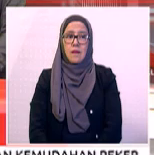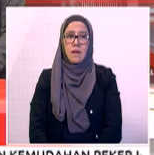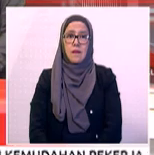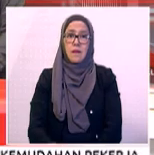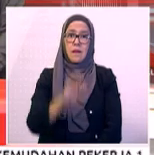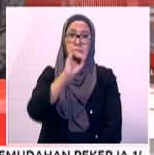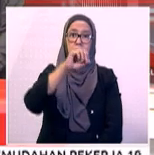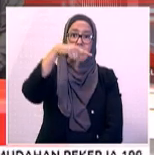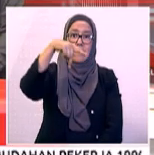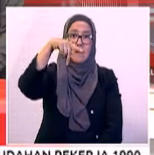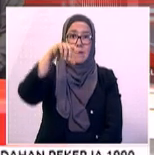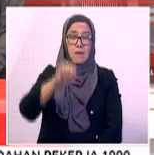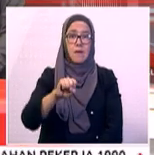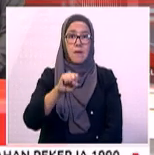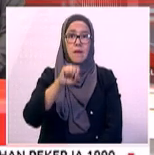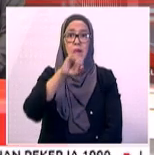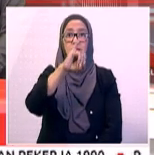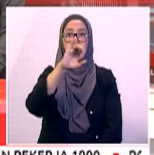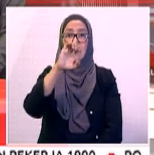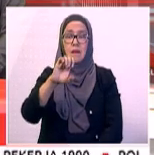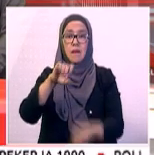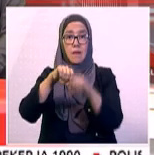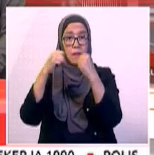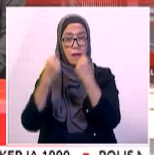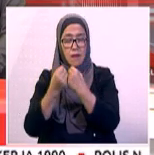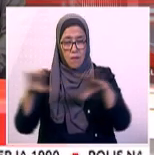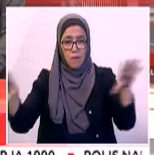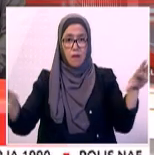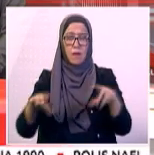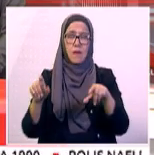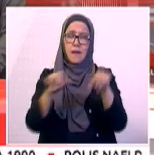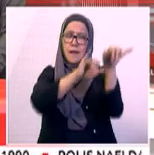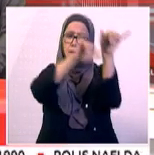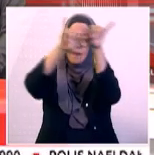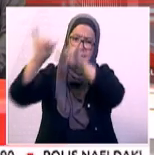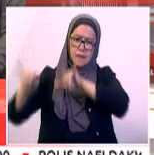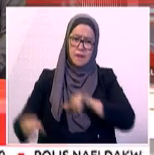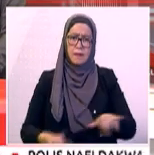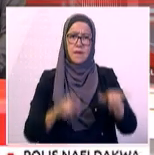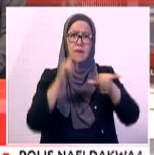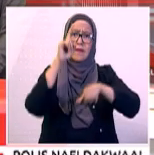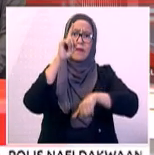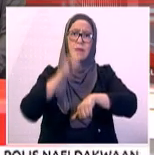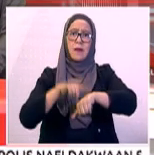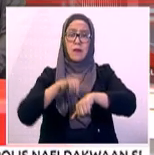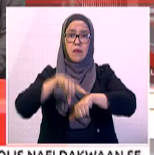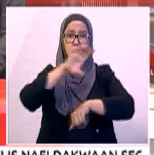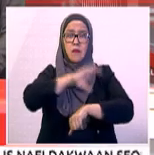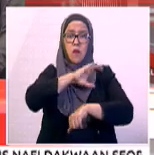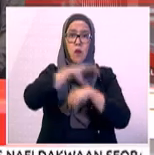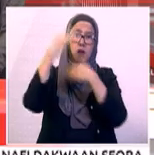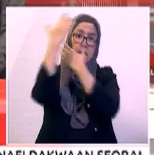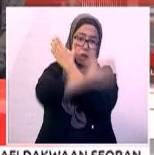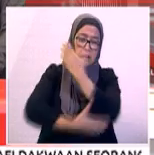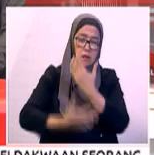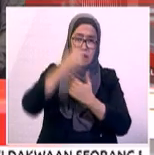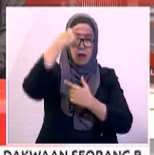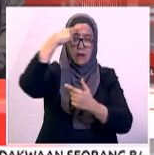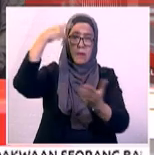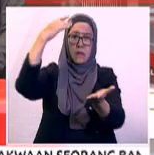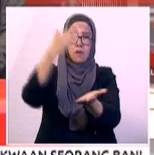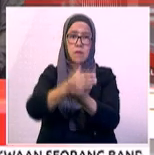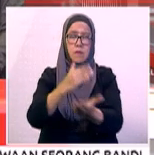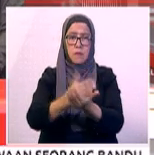Ops Icebreaker diadakan serentak pihak polis di seluruh negara semalam bagi membanteras pengedar dan penagih dadah tegar.